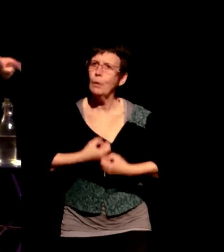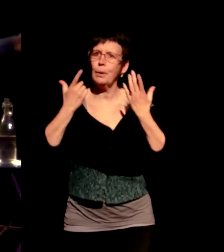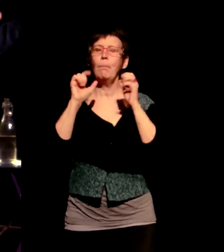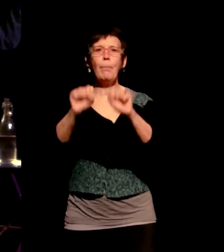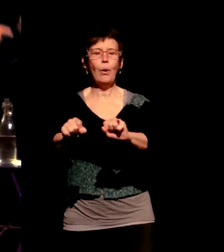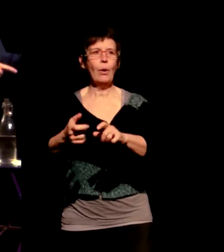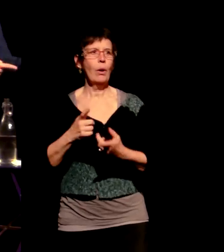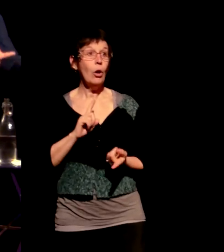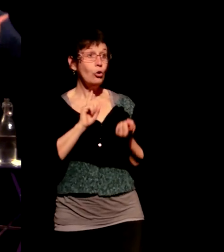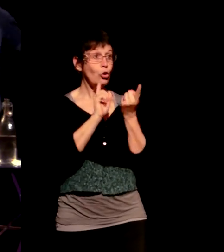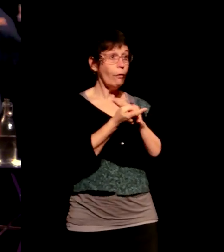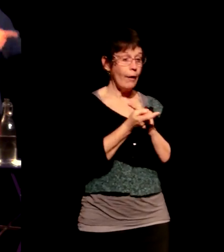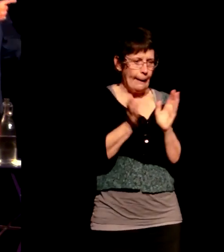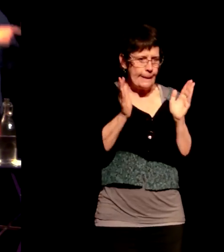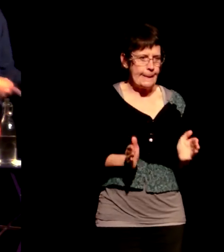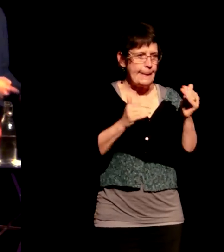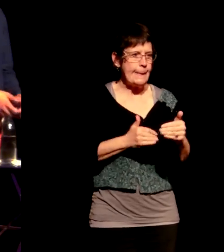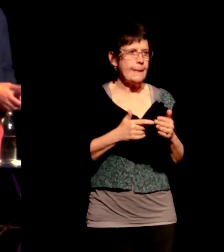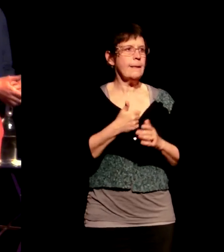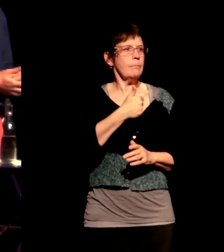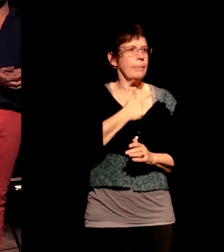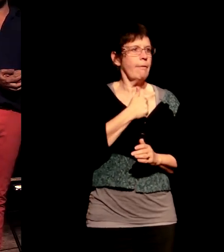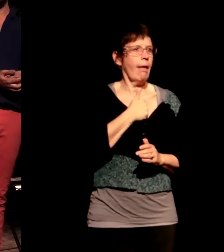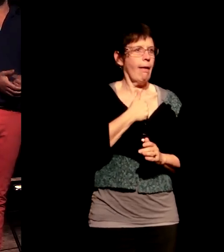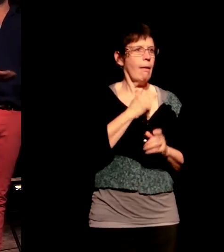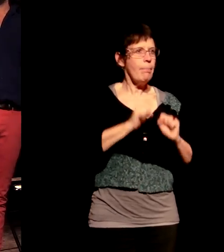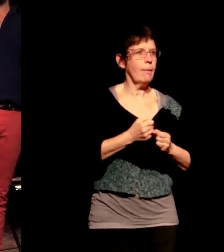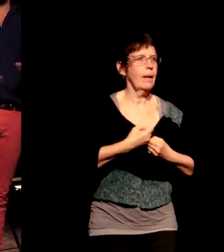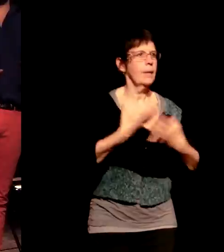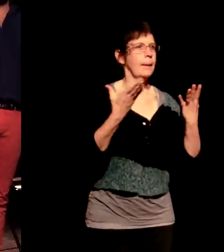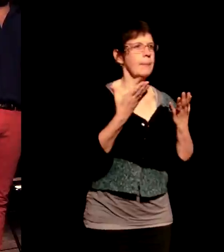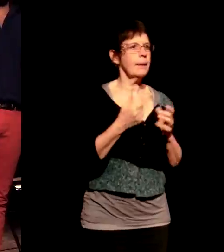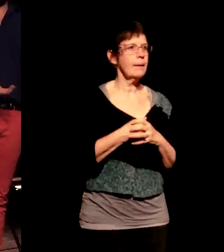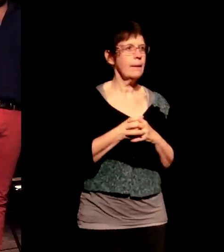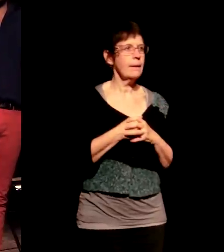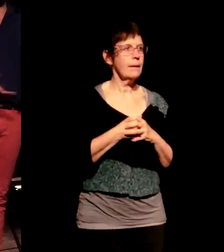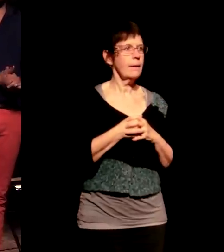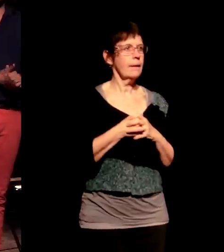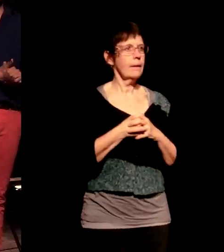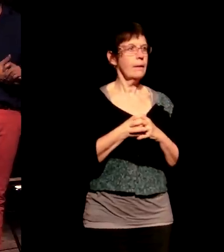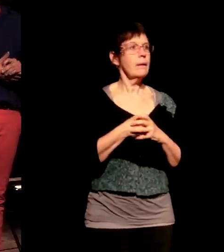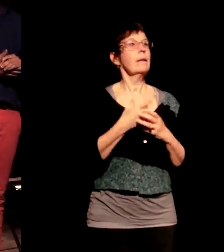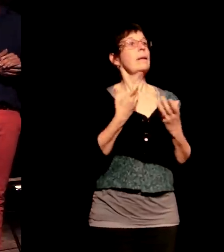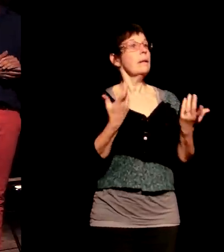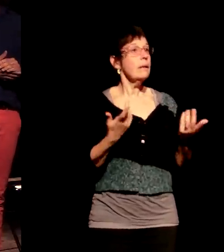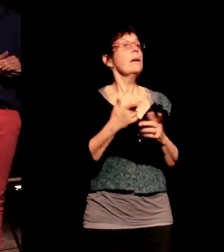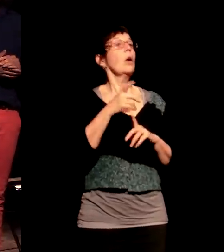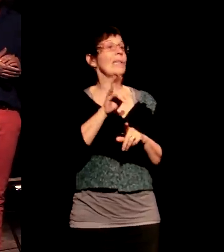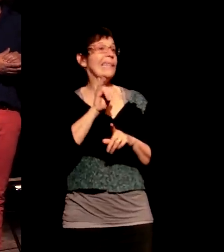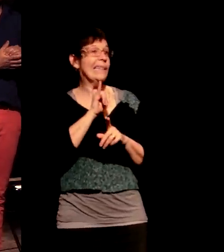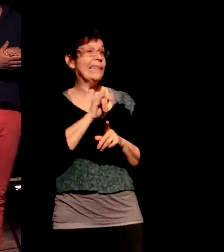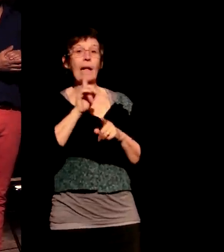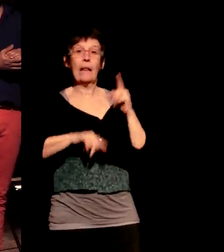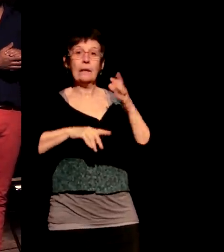certains espaces, pour certaines personnes, la possibilité d'exprimer cette conscience. Et le problème, c'est que ce n'est pas n'importe quelle personne qui a été restreinte. Ce n'est pas